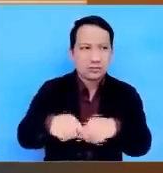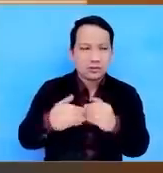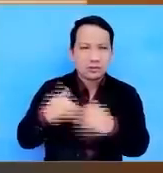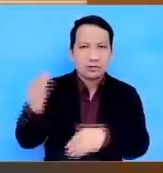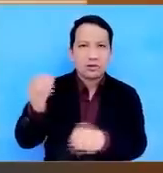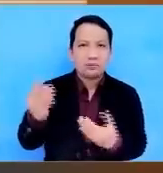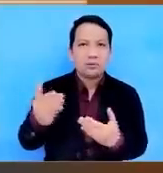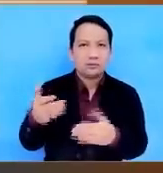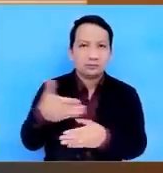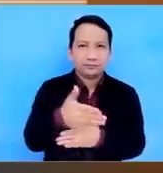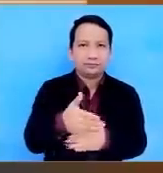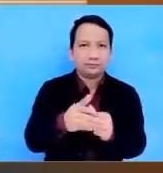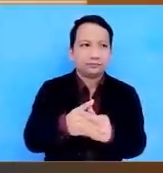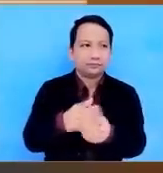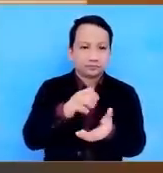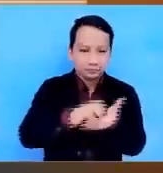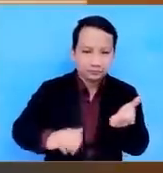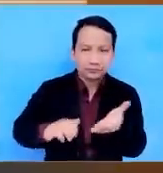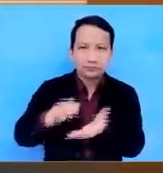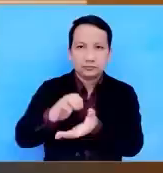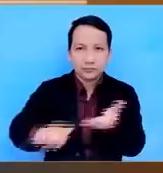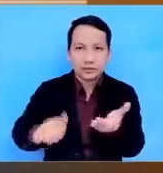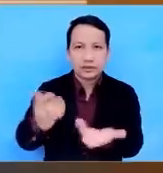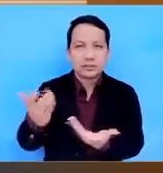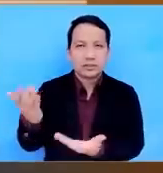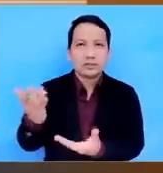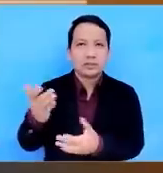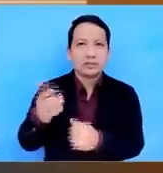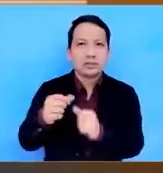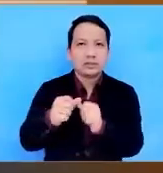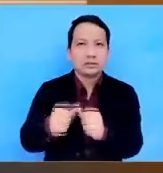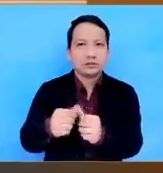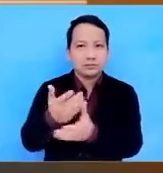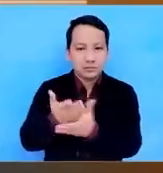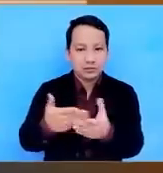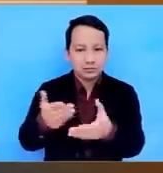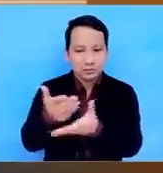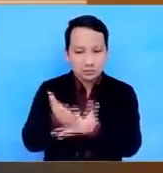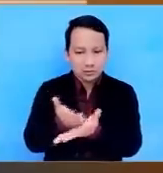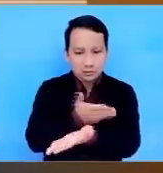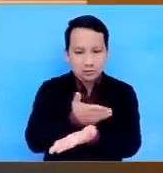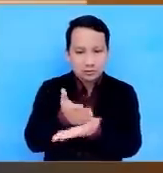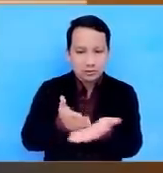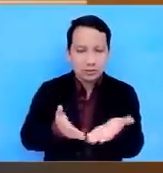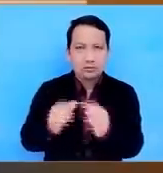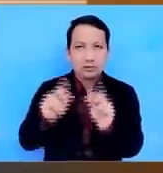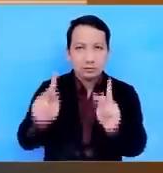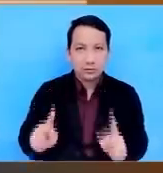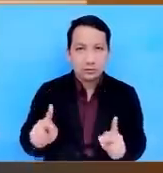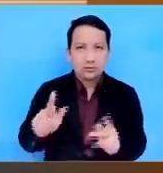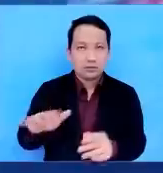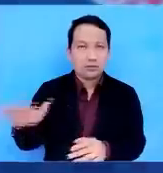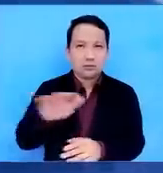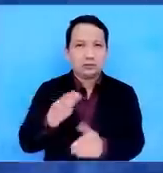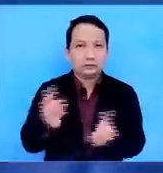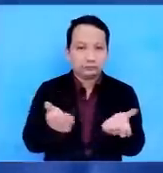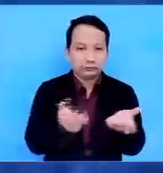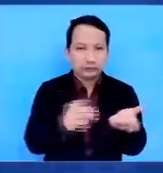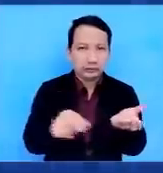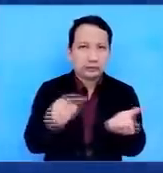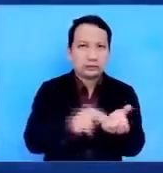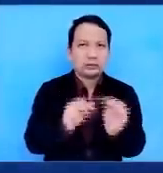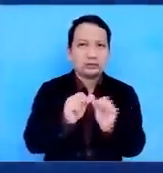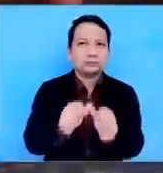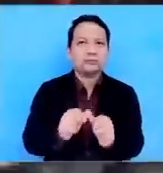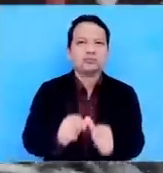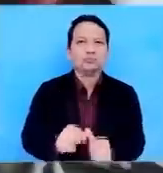huli, ikakaltas po muna yung puhunan bago papartihin kung ilan yung tao at parte po ng bangka. Sabi naman ng